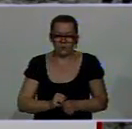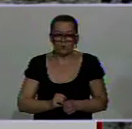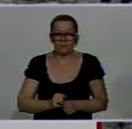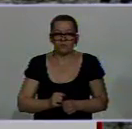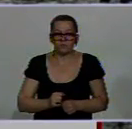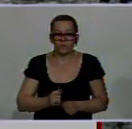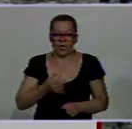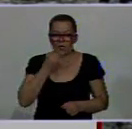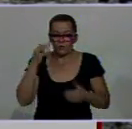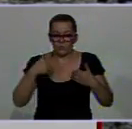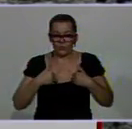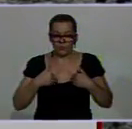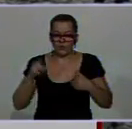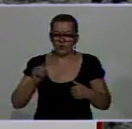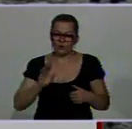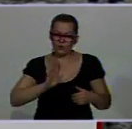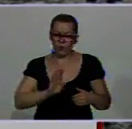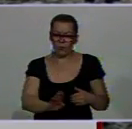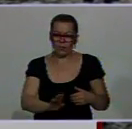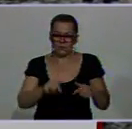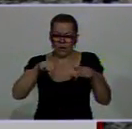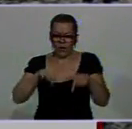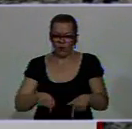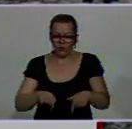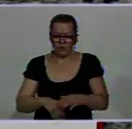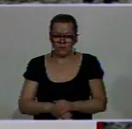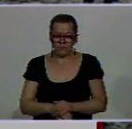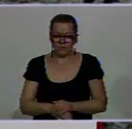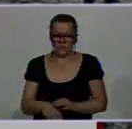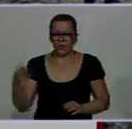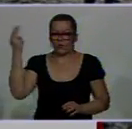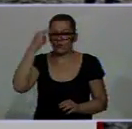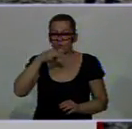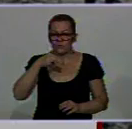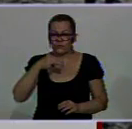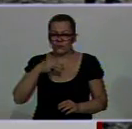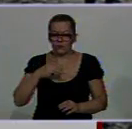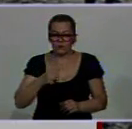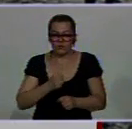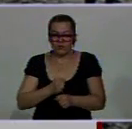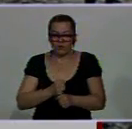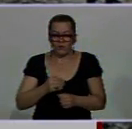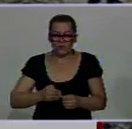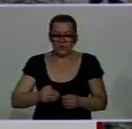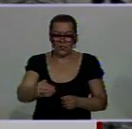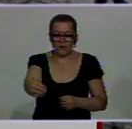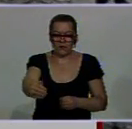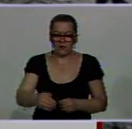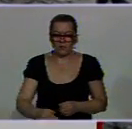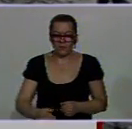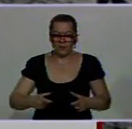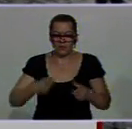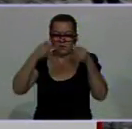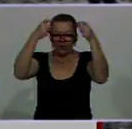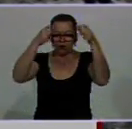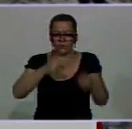că nu se oprește cu una, cu două. Nu știu ce modalități o să încerce, instituțiile